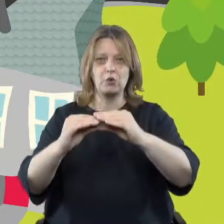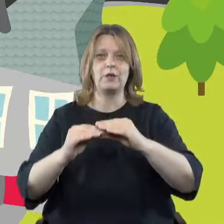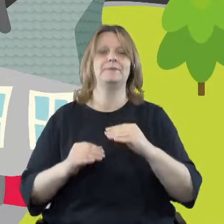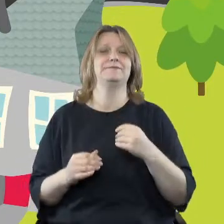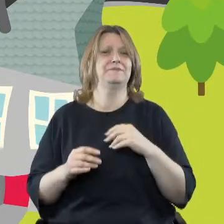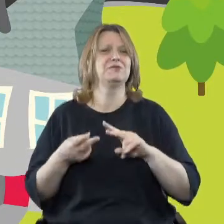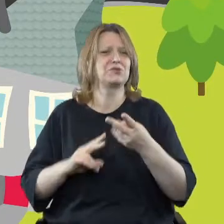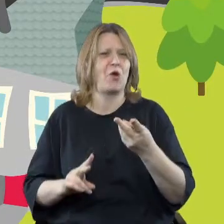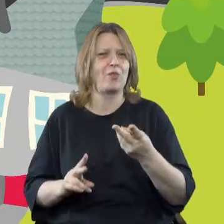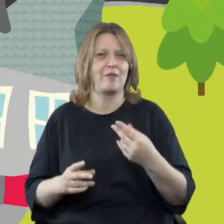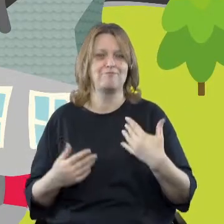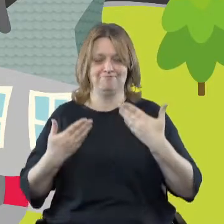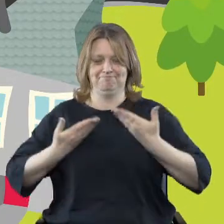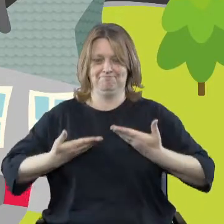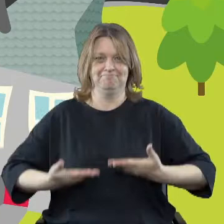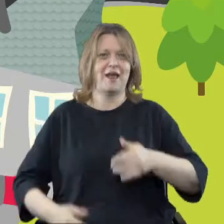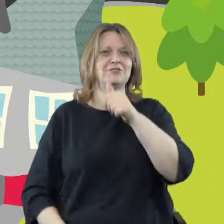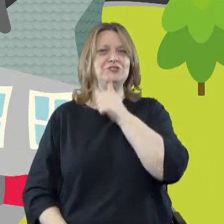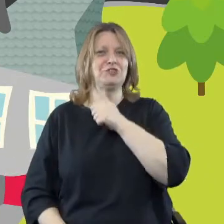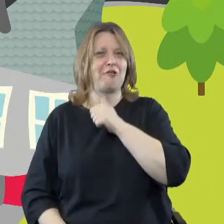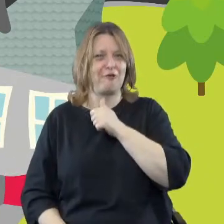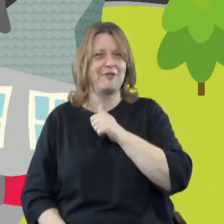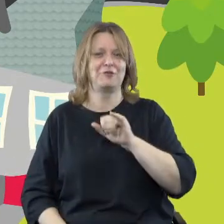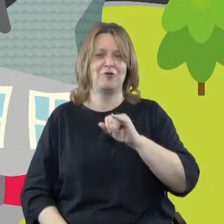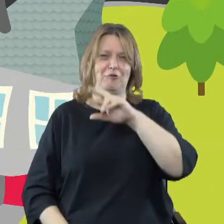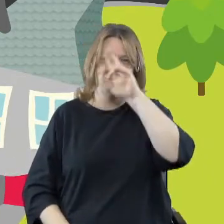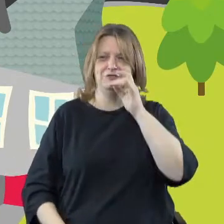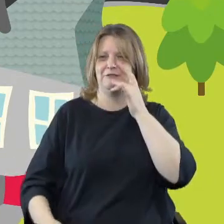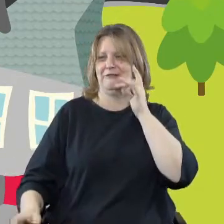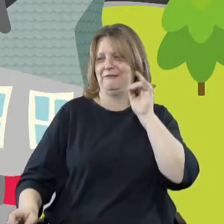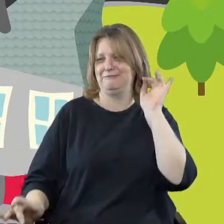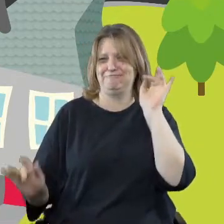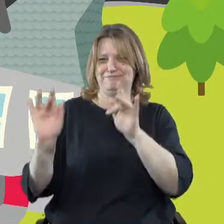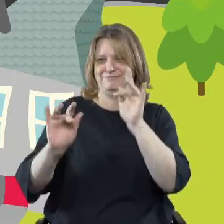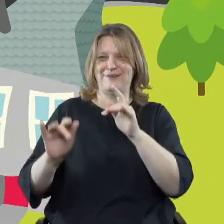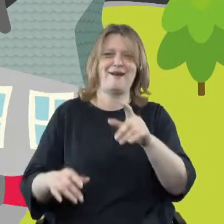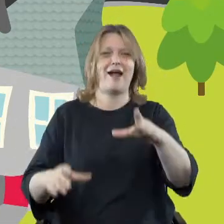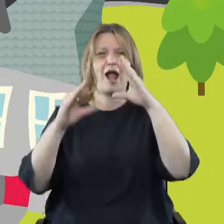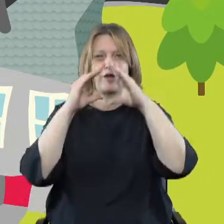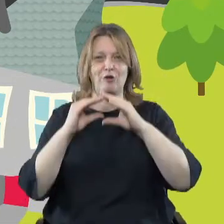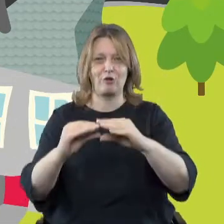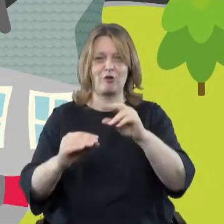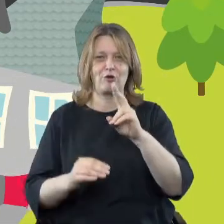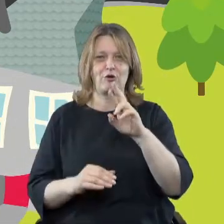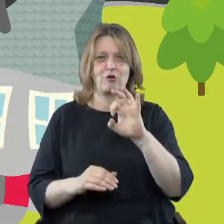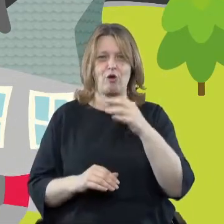mundury. Tak się przyjęło, że no my jesteśmy krokodylem, mamy taki właśnie zielony kolor i wzięliśmy sobie właśnie tego